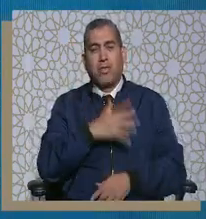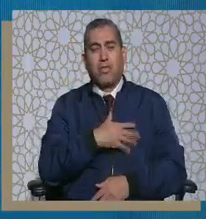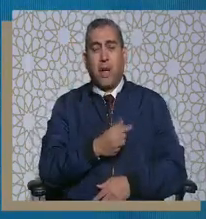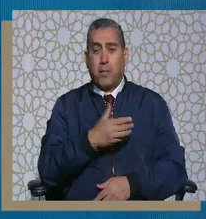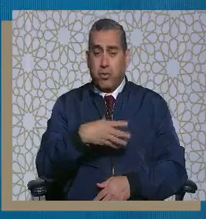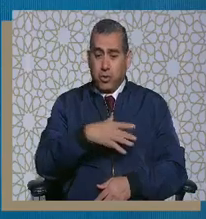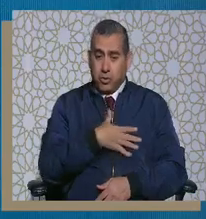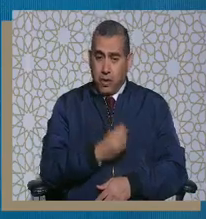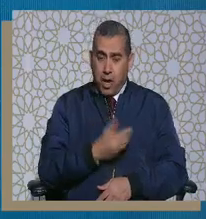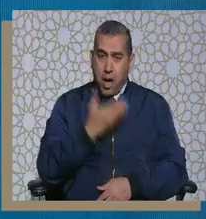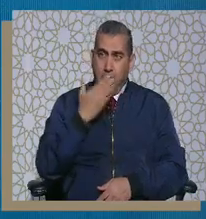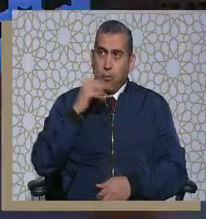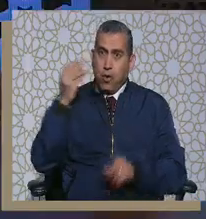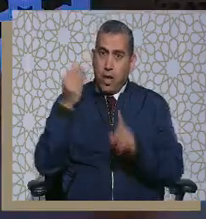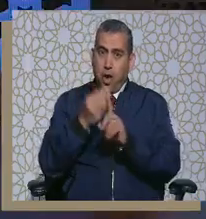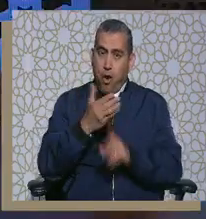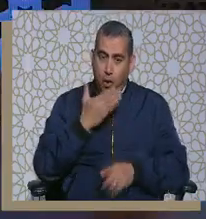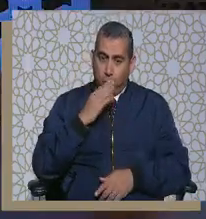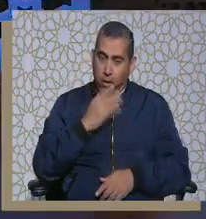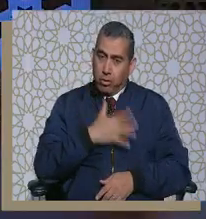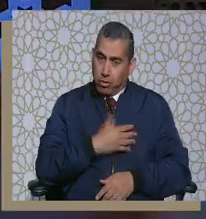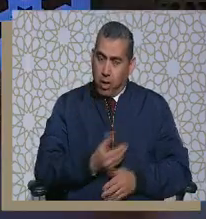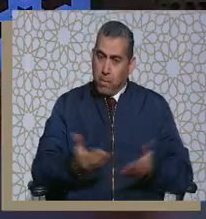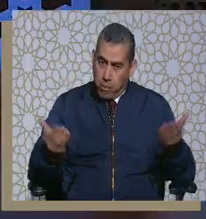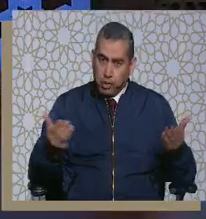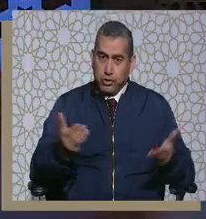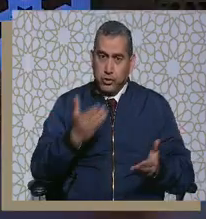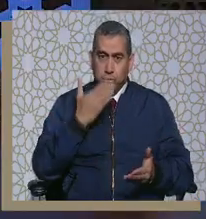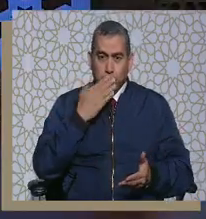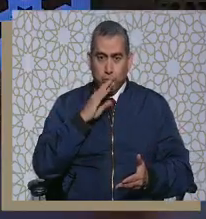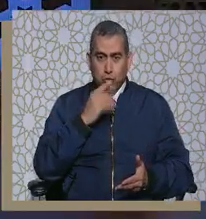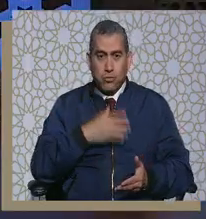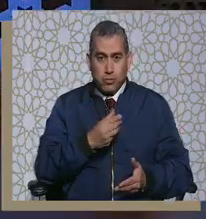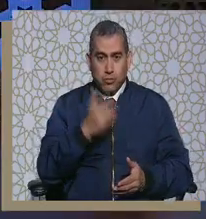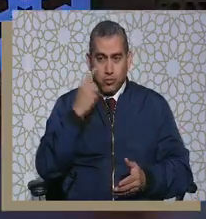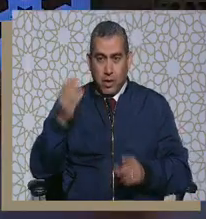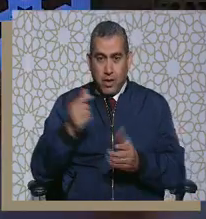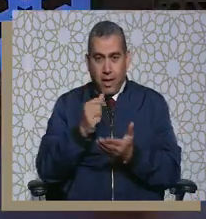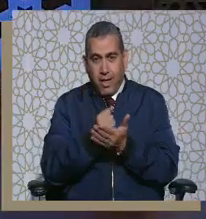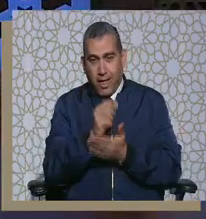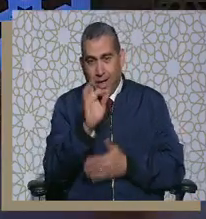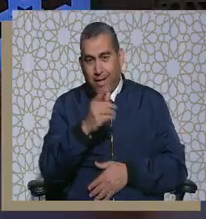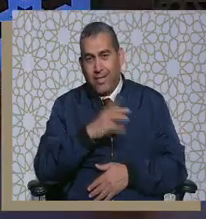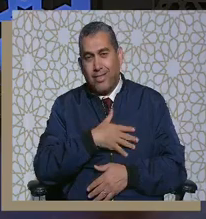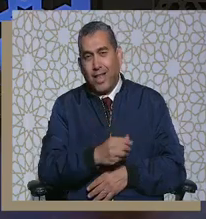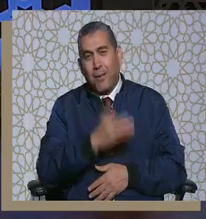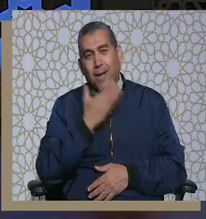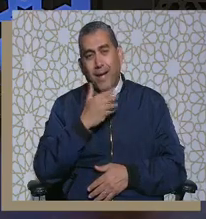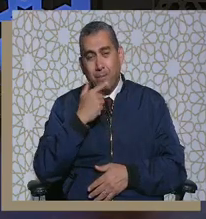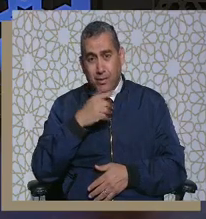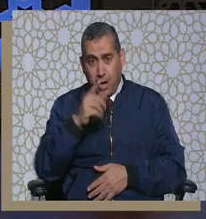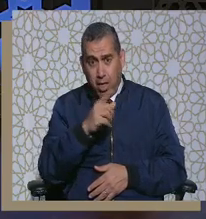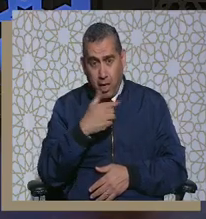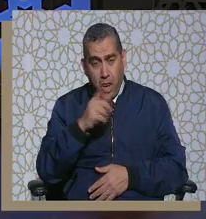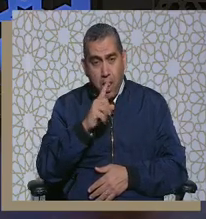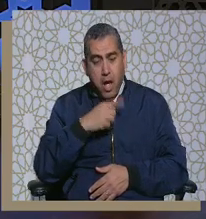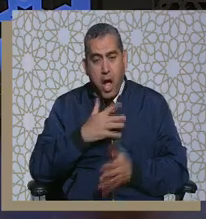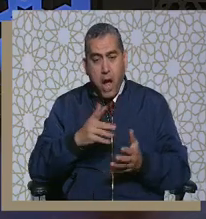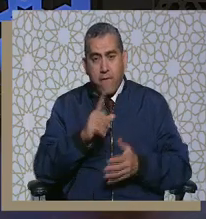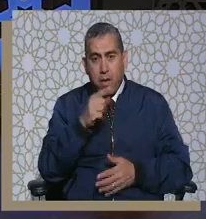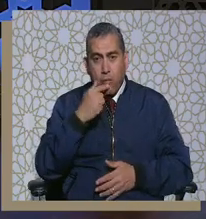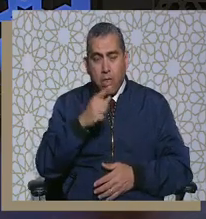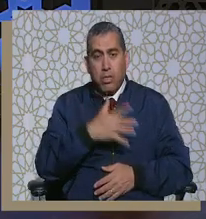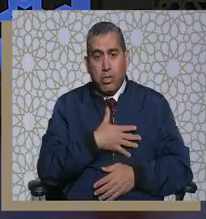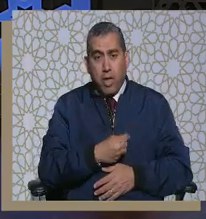طيب يعني ربنا بيحبك، طيب يعني ربنا سبحانه وتعالى هيكرمك. أوعى تخاف إن حد يقول عليك